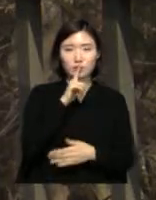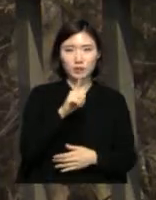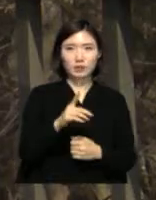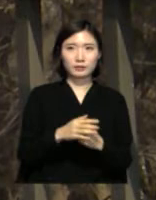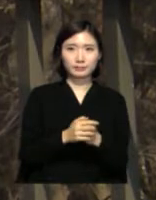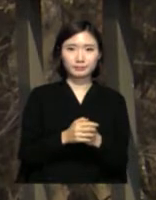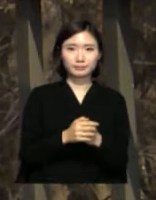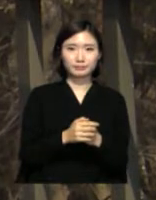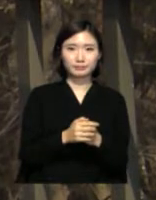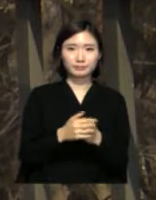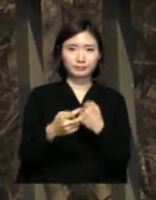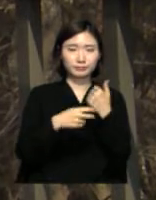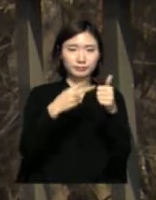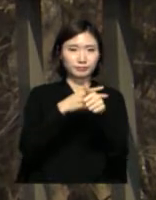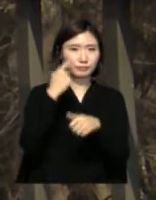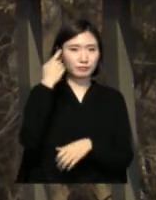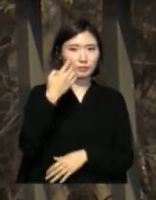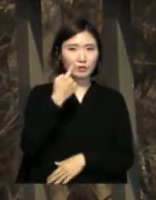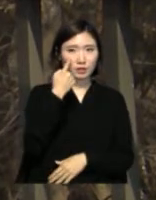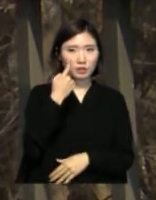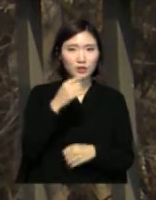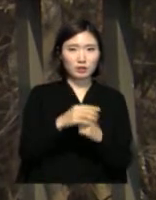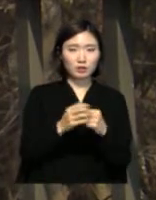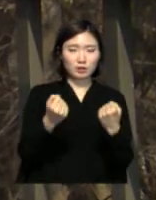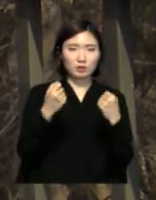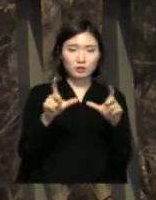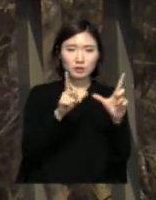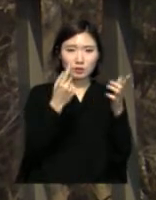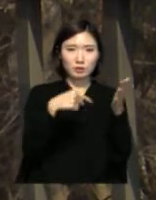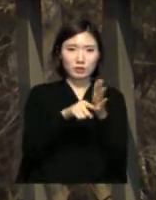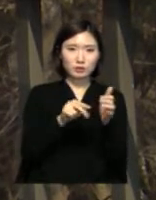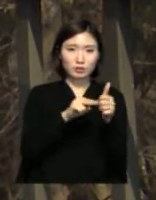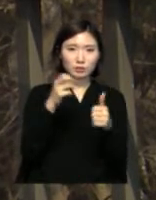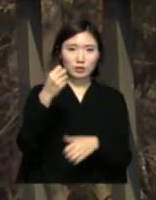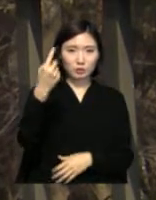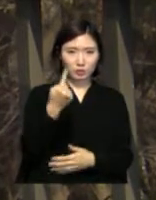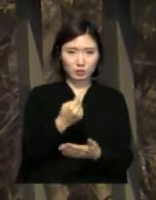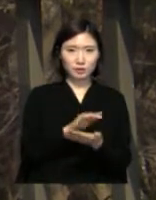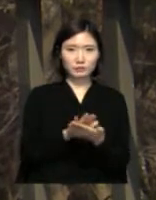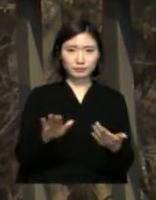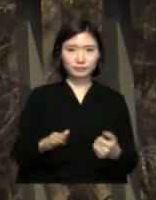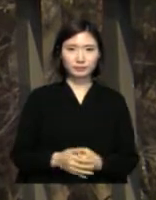말합니다. 지기자의 닥터에게 물어봐 건강한 생활을 위한 정보로 다시 찾아뵙겠습니다.